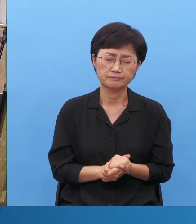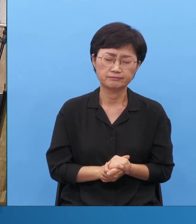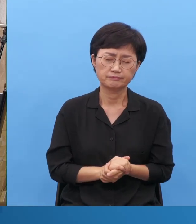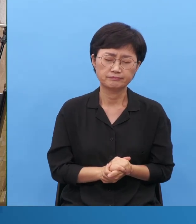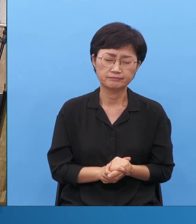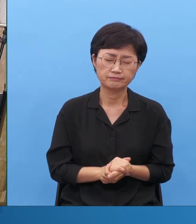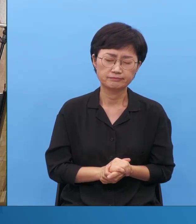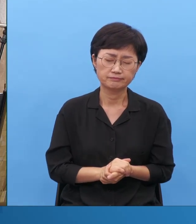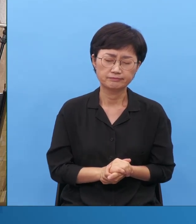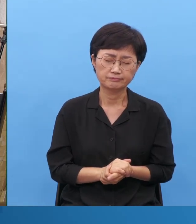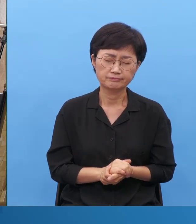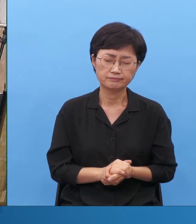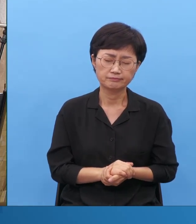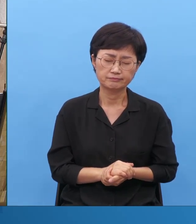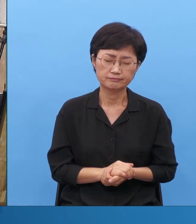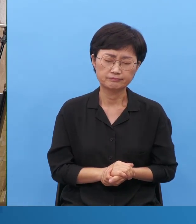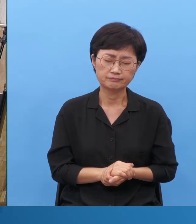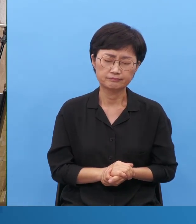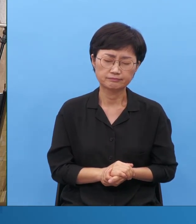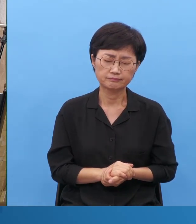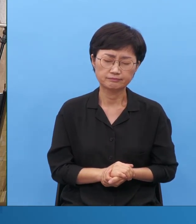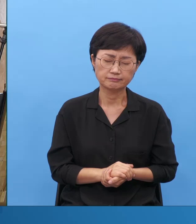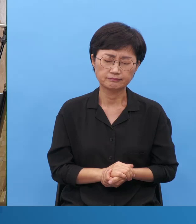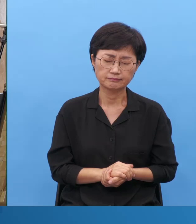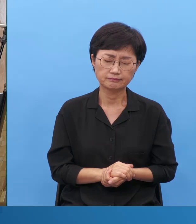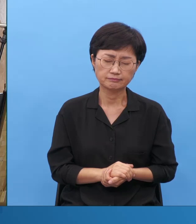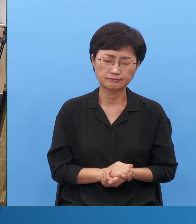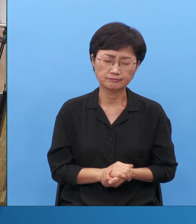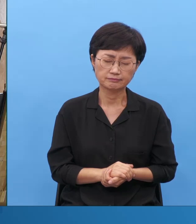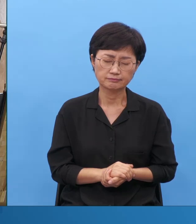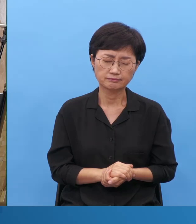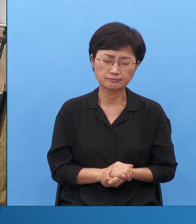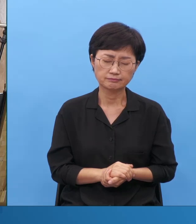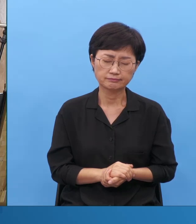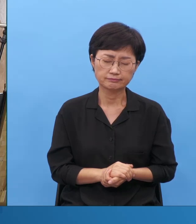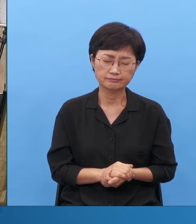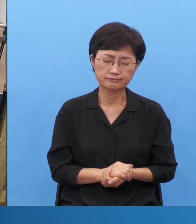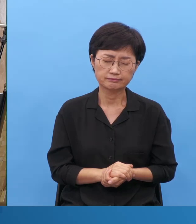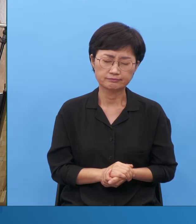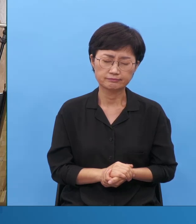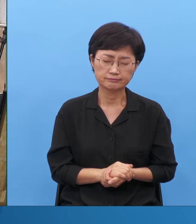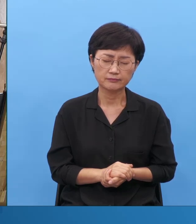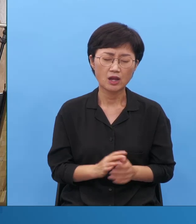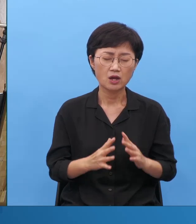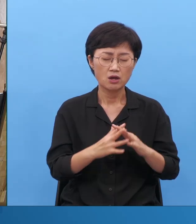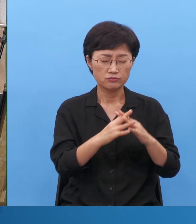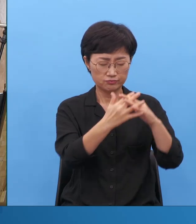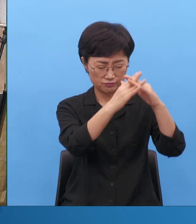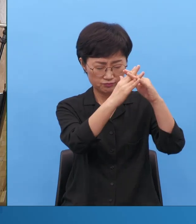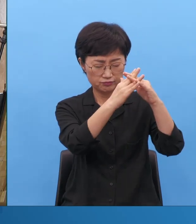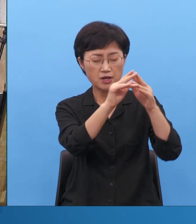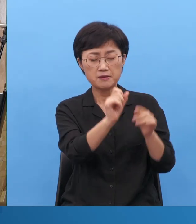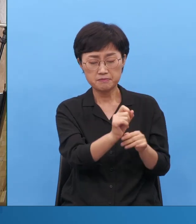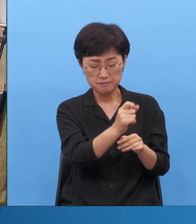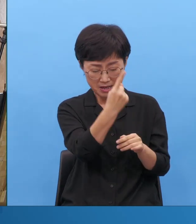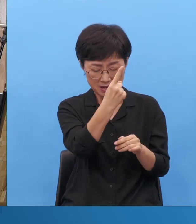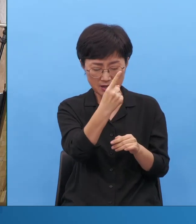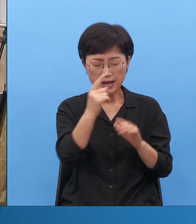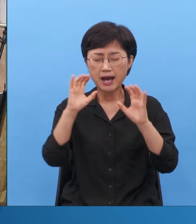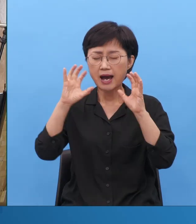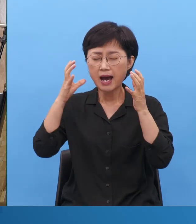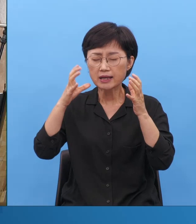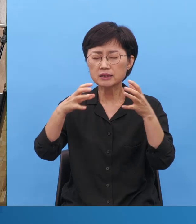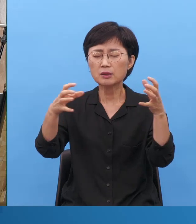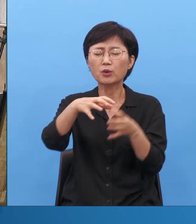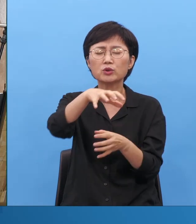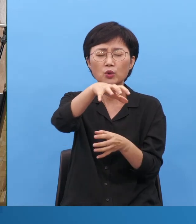to construct a once-in-a-lifetime church and enjoy the answer of restoring all things. 성전 건축을 통해 미래를 위한 아이들의 뜰,